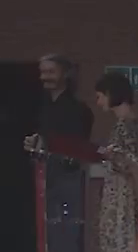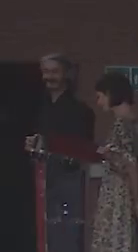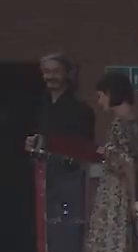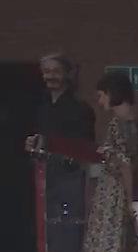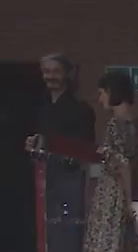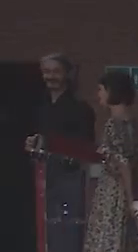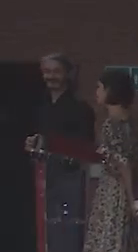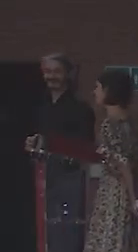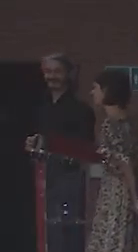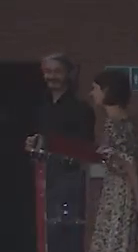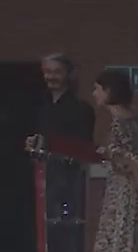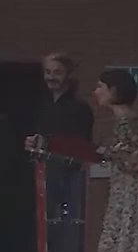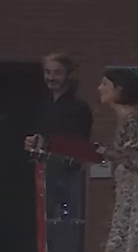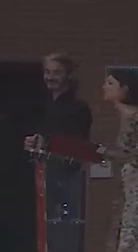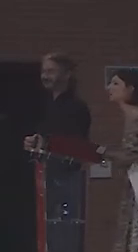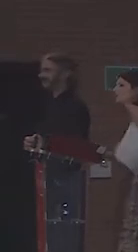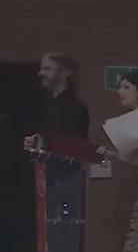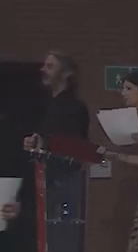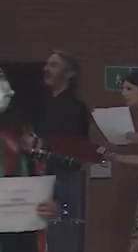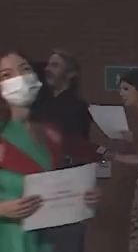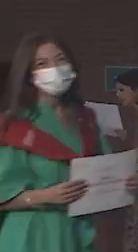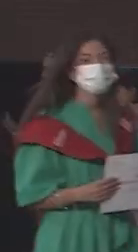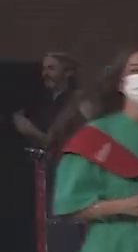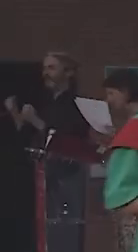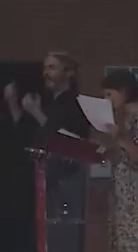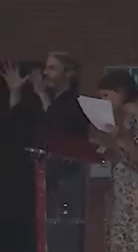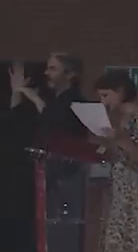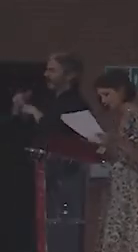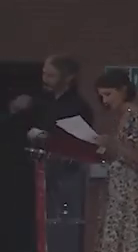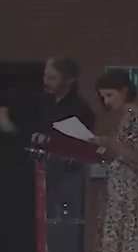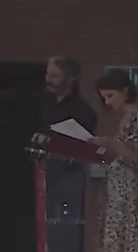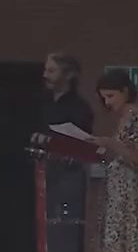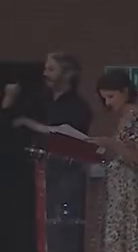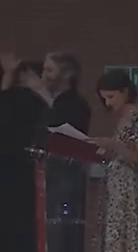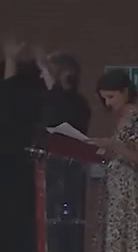Carlos Andrés Zamora Bermúdez. Un fort aplaudiment per tots vosaltres.